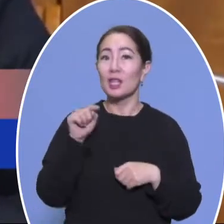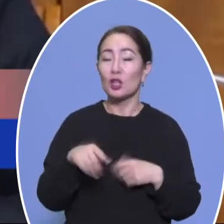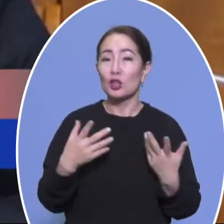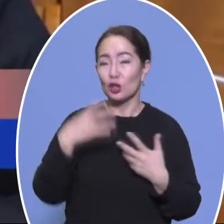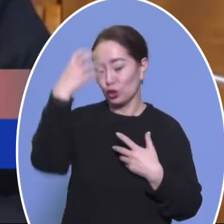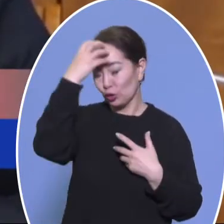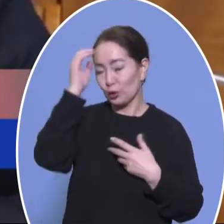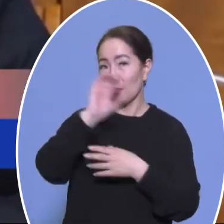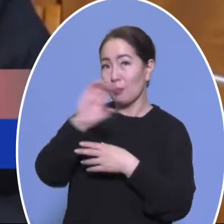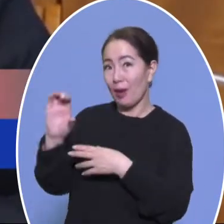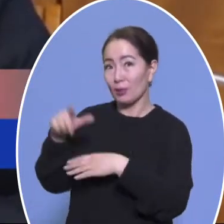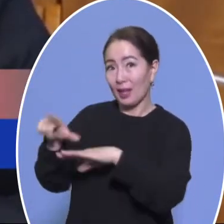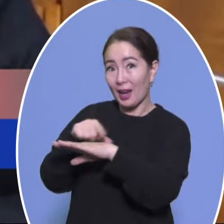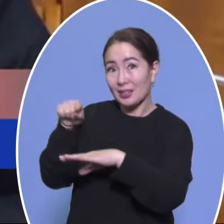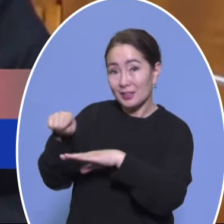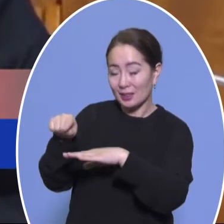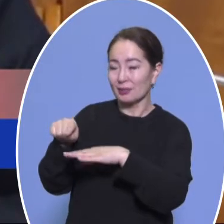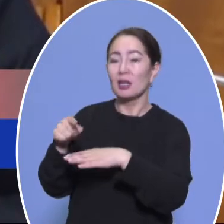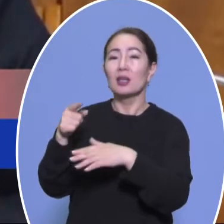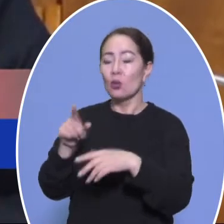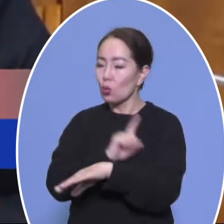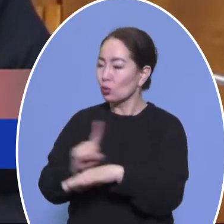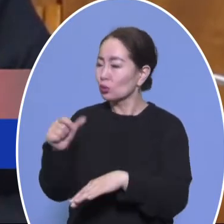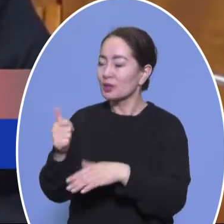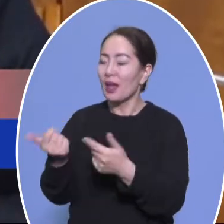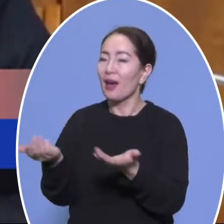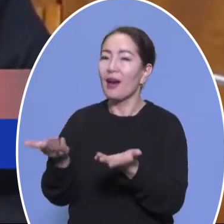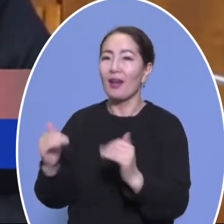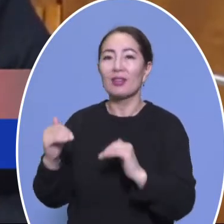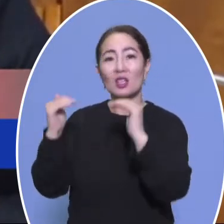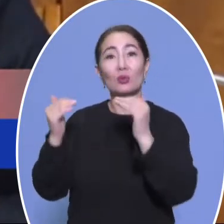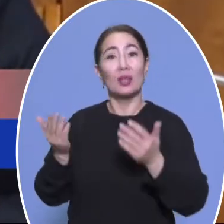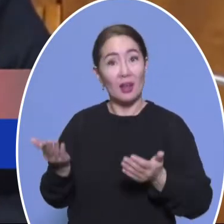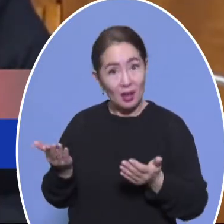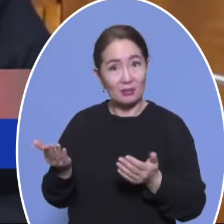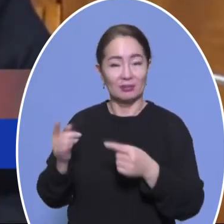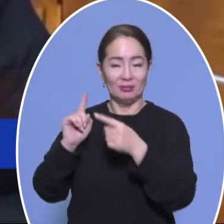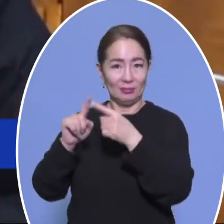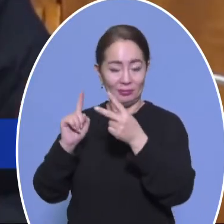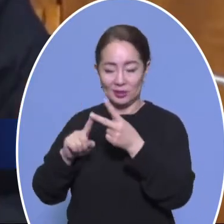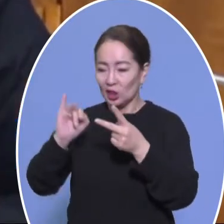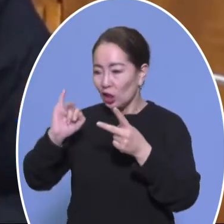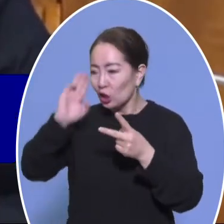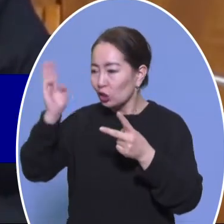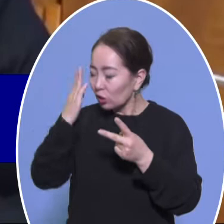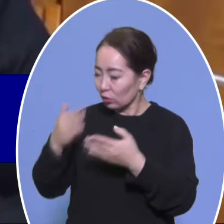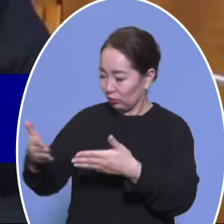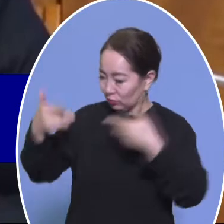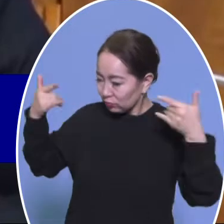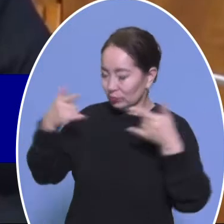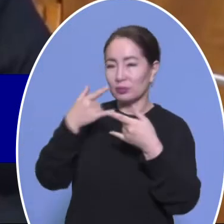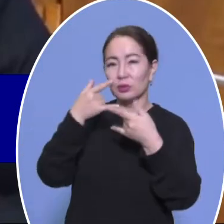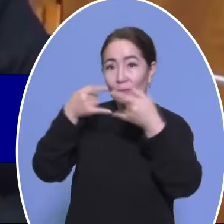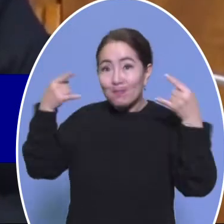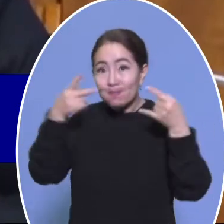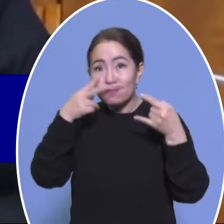дунд төрийн өмч түлхүүрийн газруудаа та бүхэн үр өгөөжийг нь одоо дээшлүүлж одоо илүү илт олон нийтийн